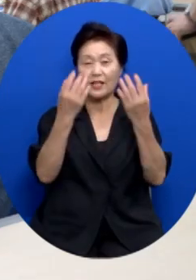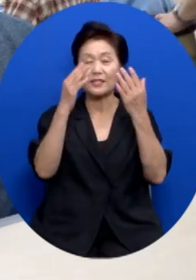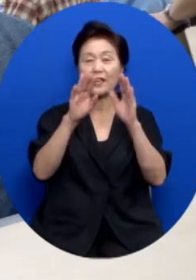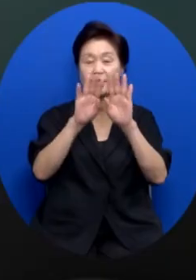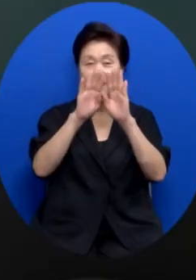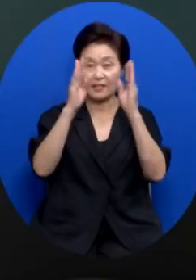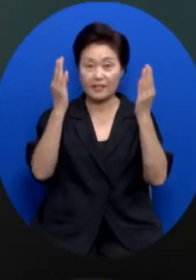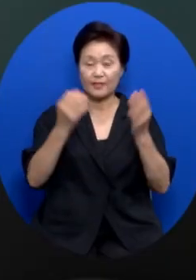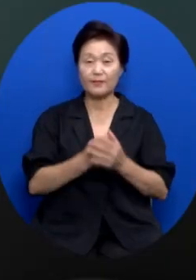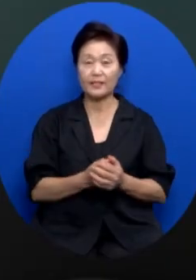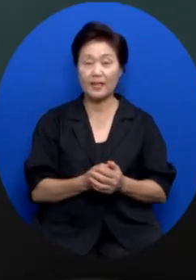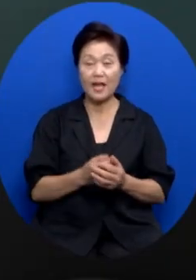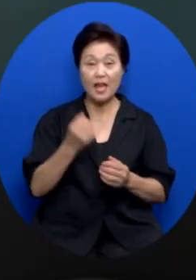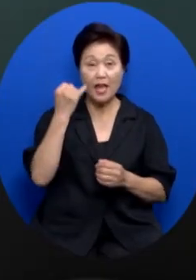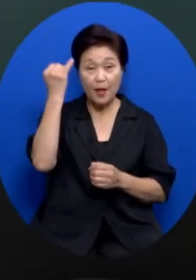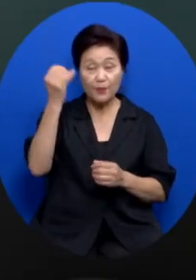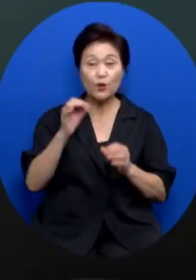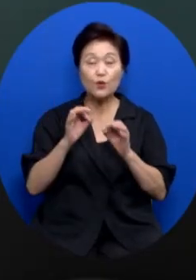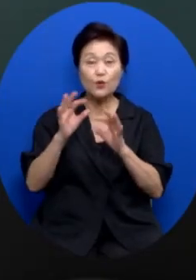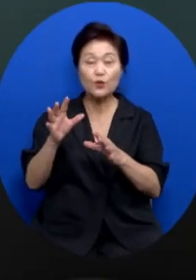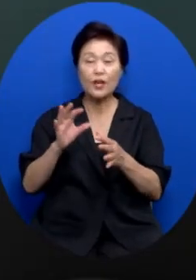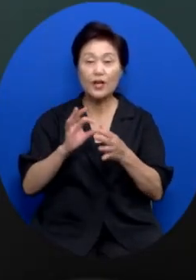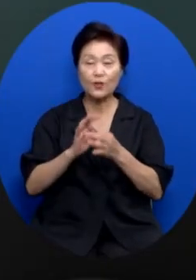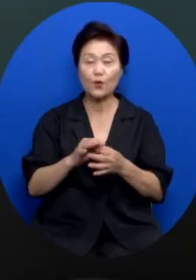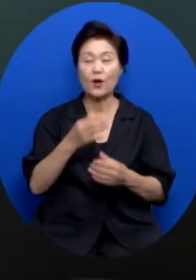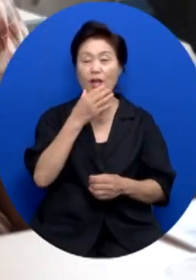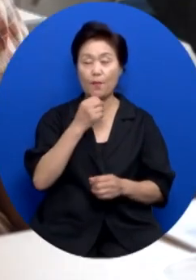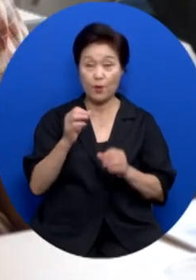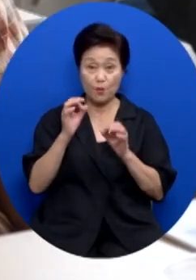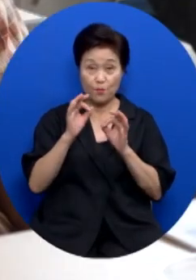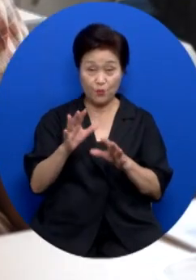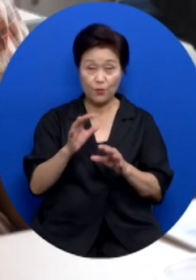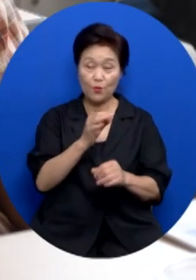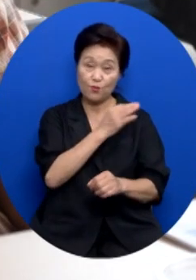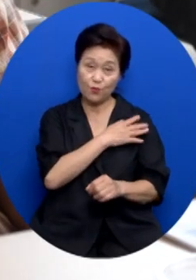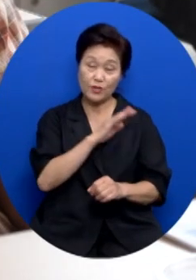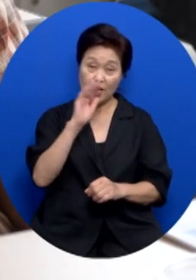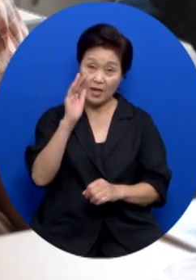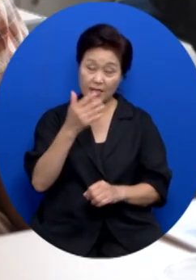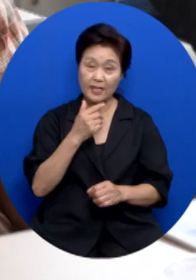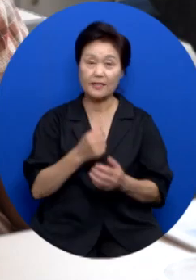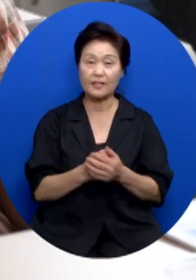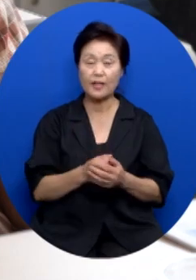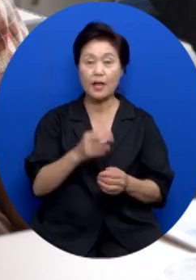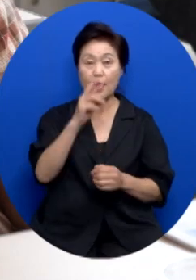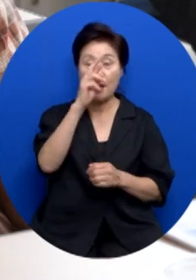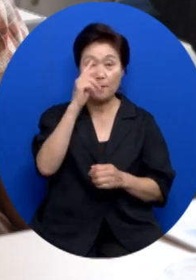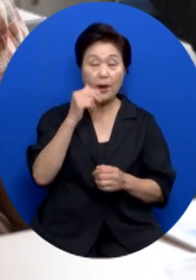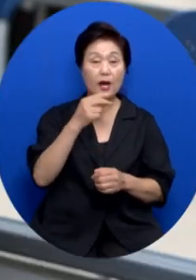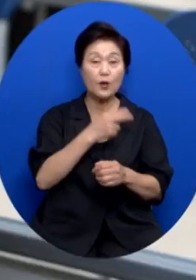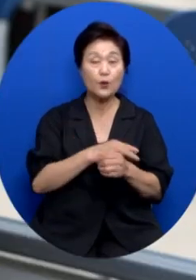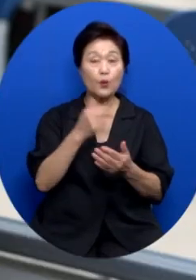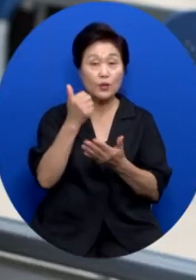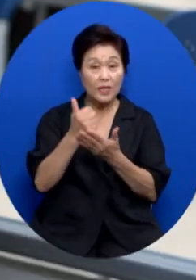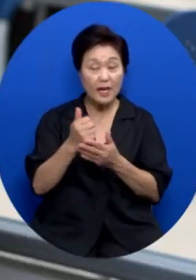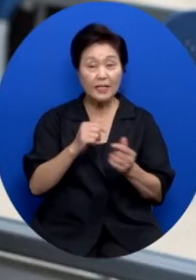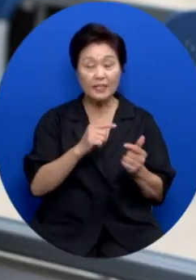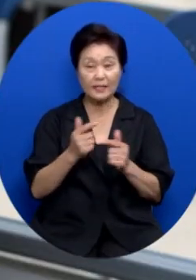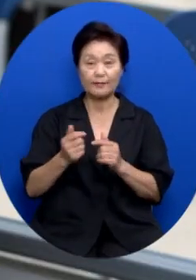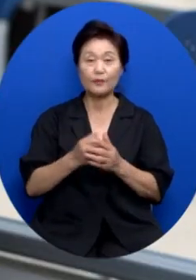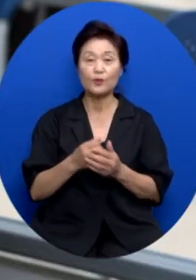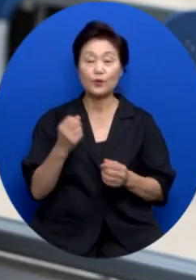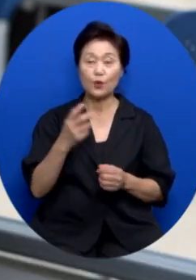창의적 투자를 통한 행복한 부자 되기란 주제로 열린 이날 학술대회는 박정윤 교수의 기조 강연과 임낭연